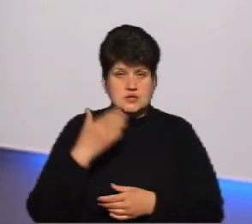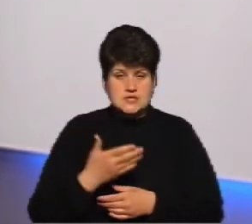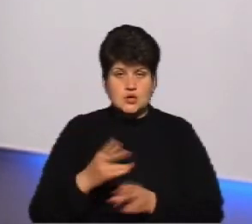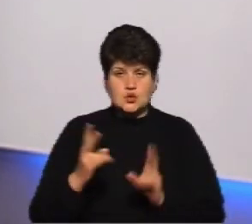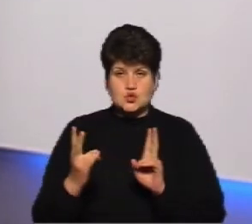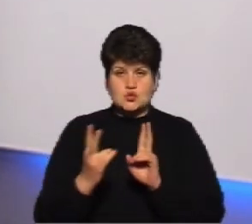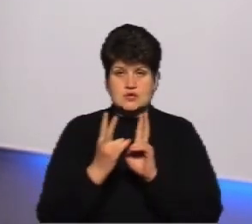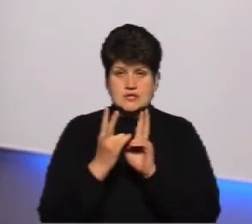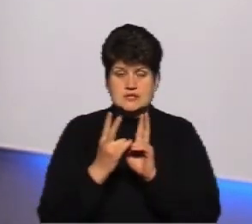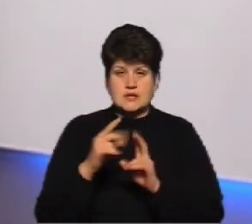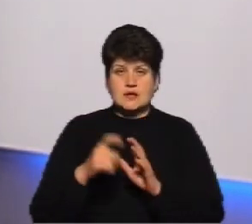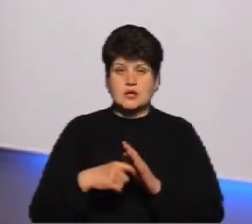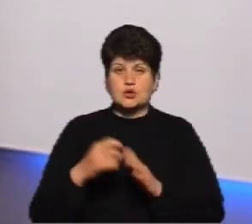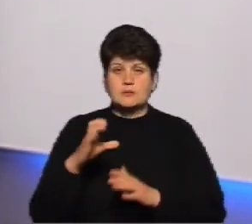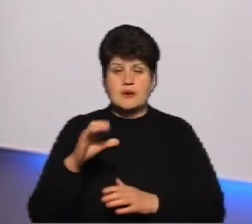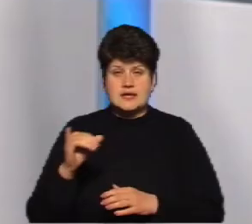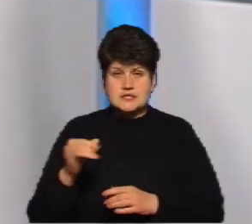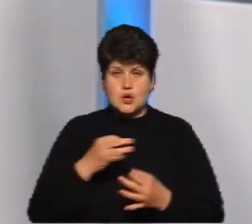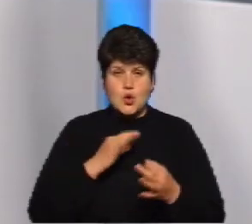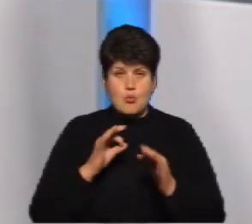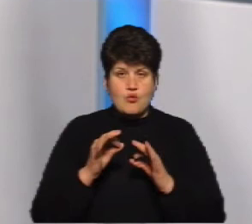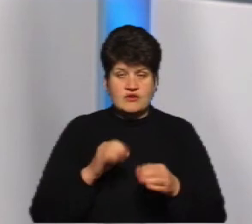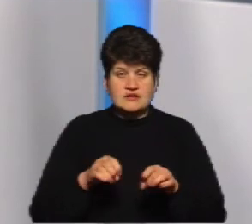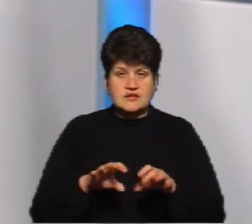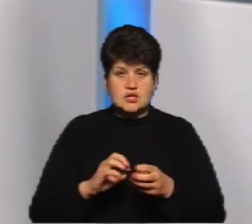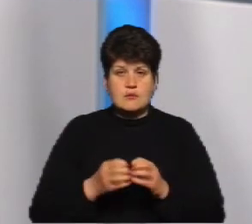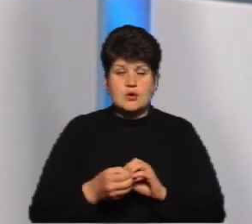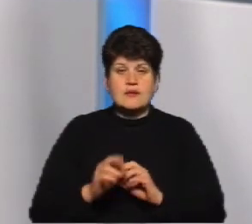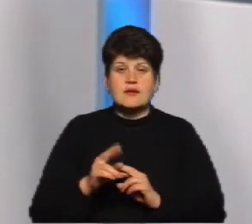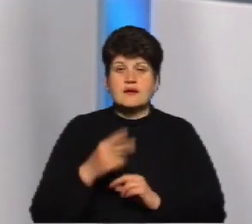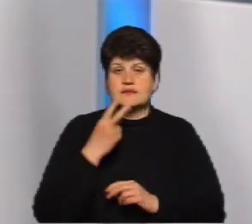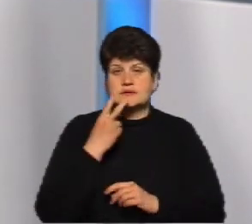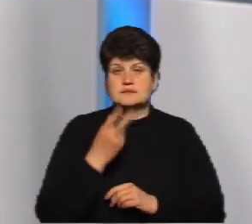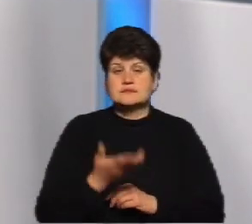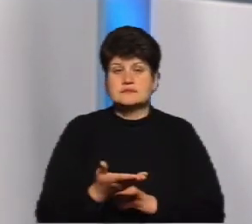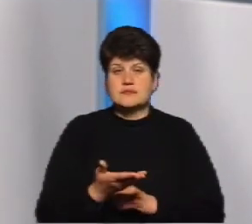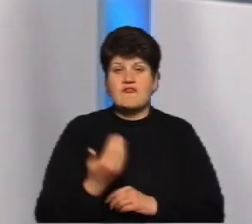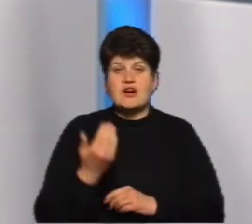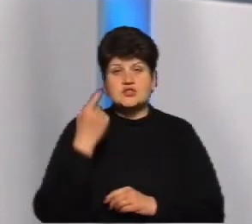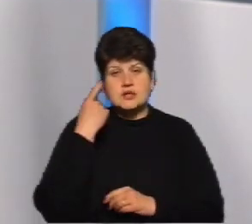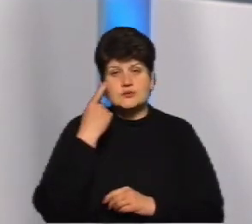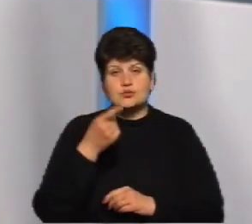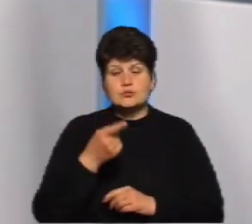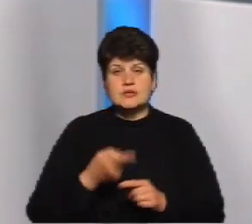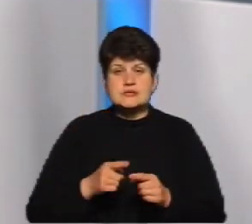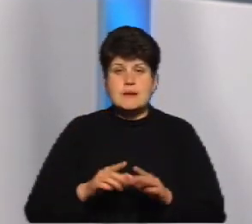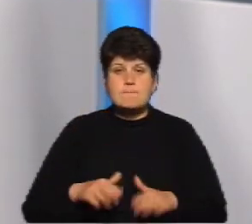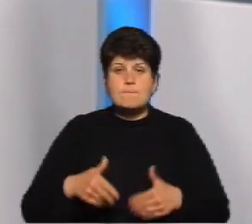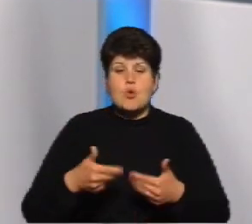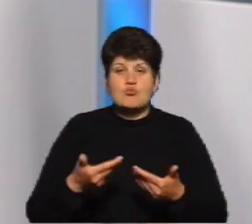на Донбасі і обговорити вирішення проблем. Як ви оцінюєте, яка ваша думка ось такої пропозиції? Чи це